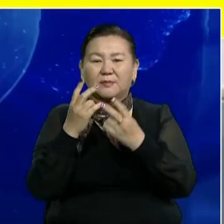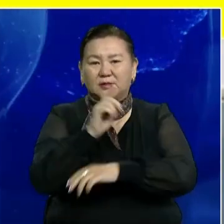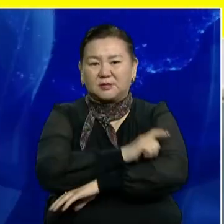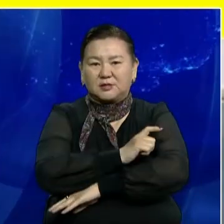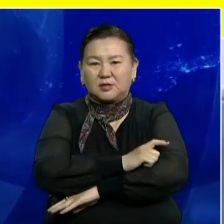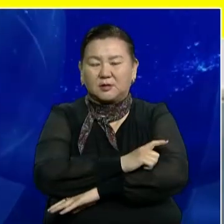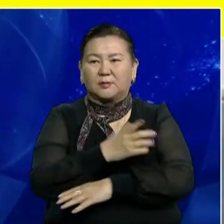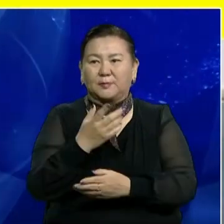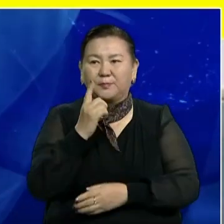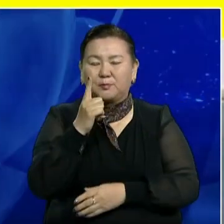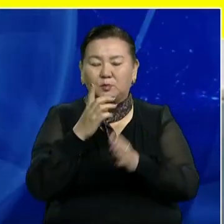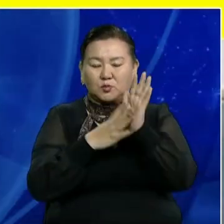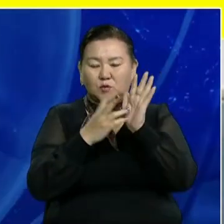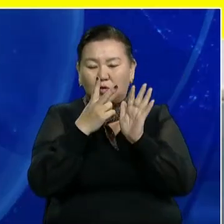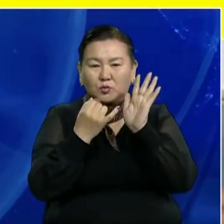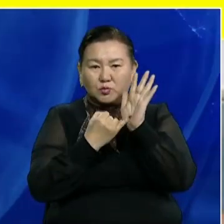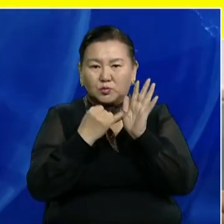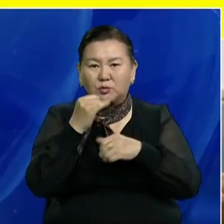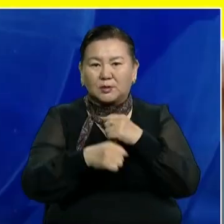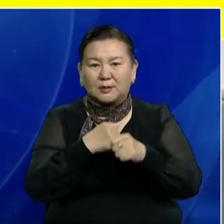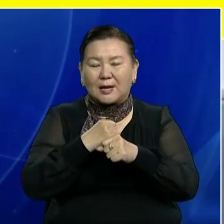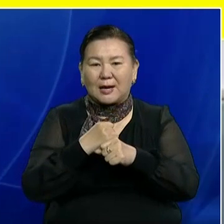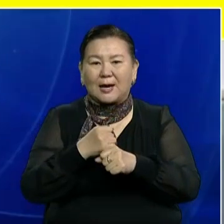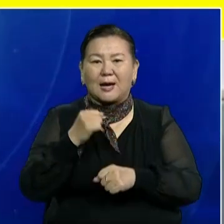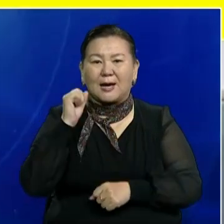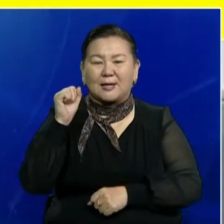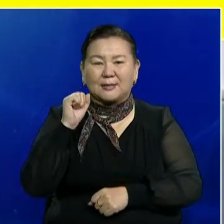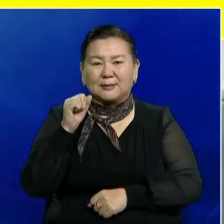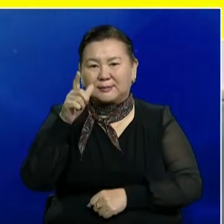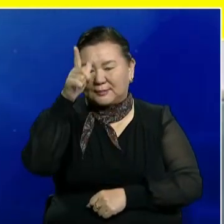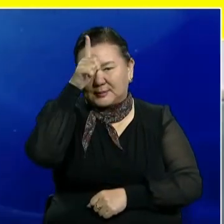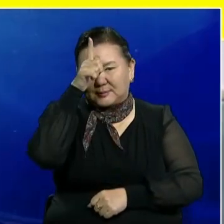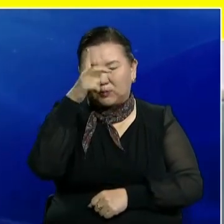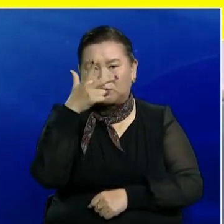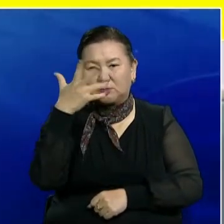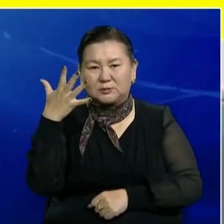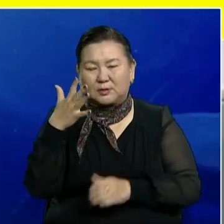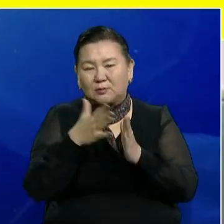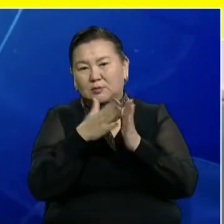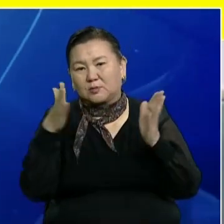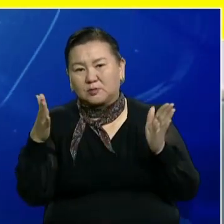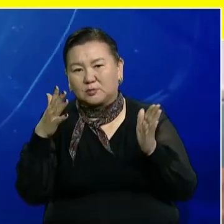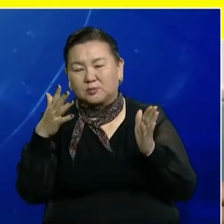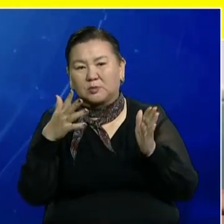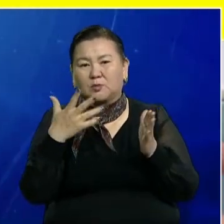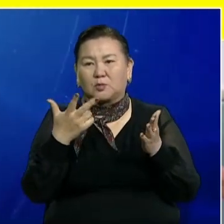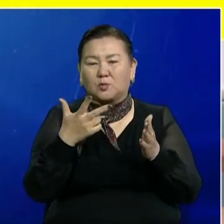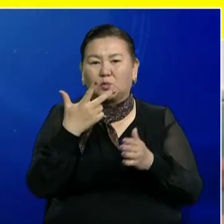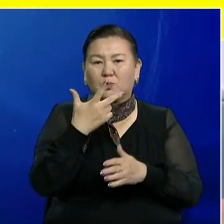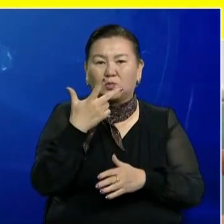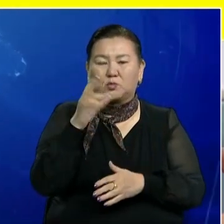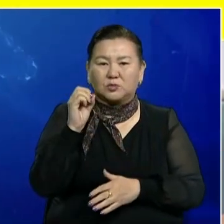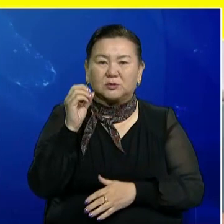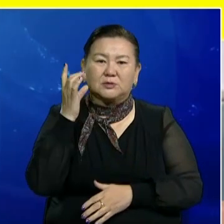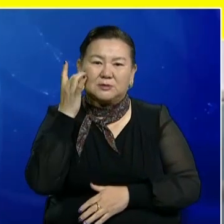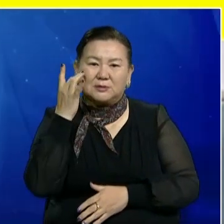чинь 1926 онд яг ингээд ачлын дараахан яг ингээд Герман руу 35 сурагч Монголоос явснаас 30 эрэгтэй сурагч байсан. Уул